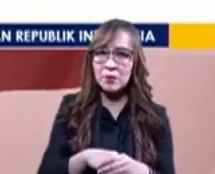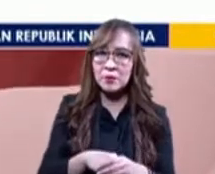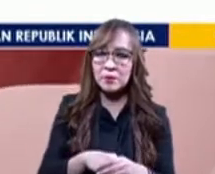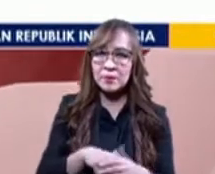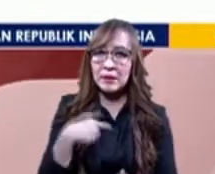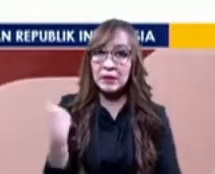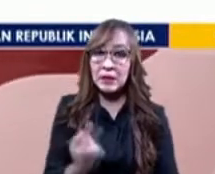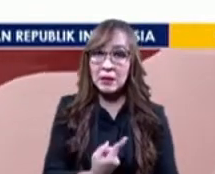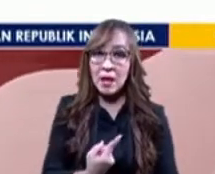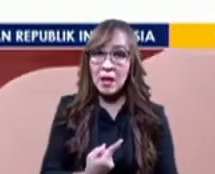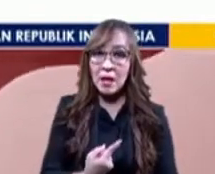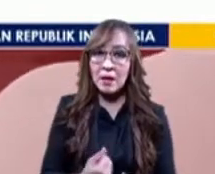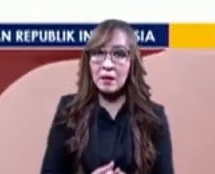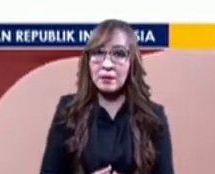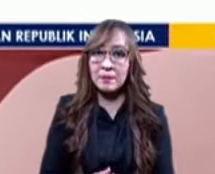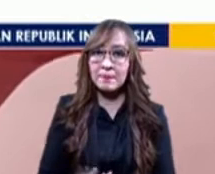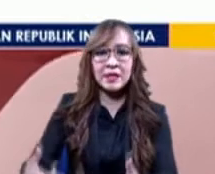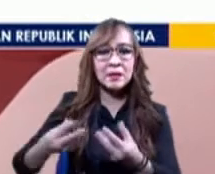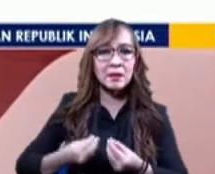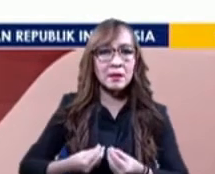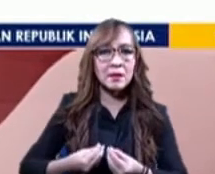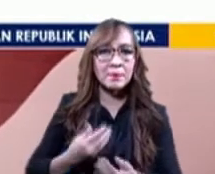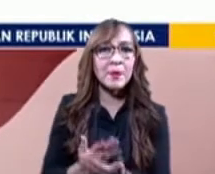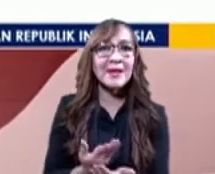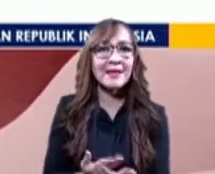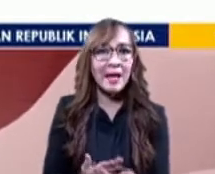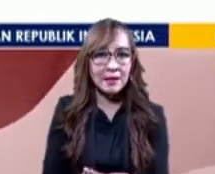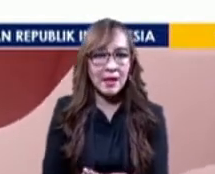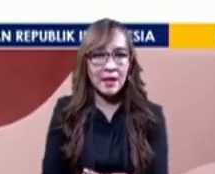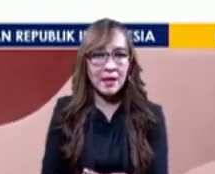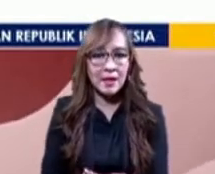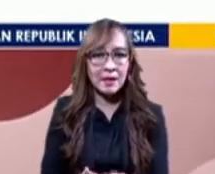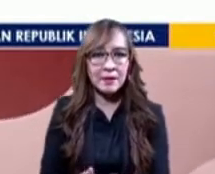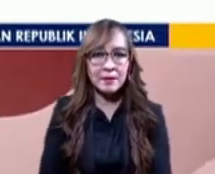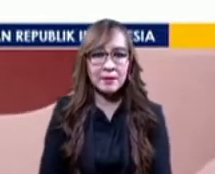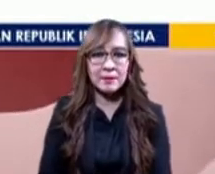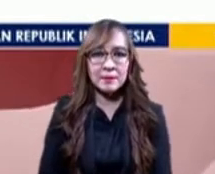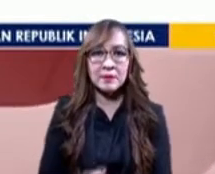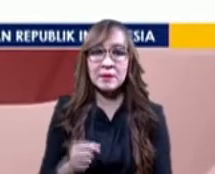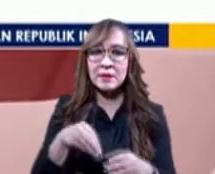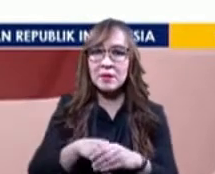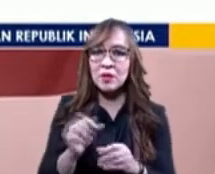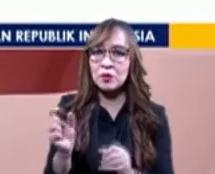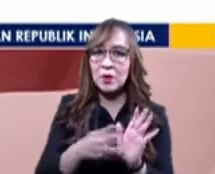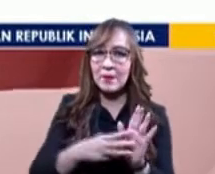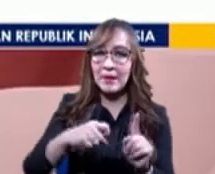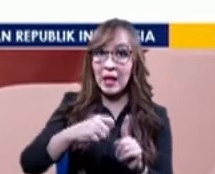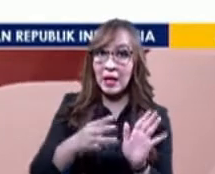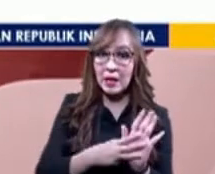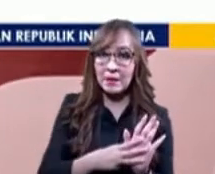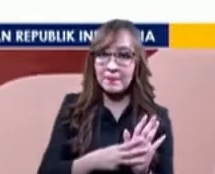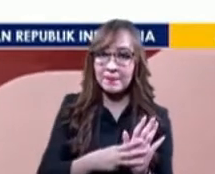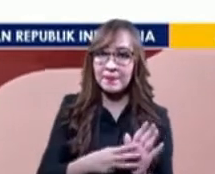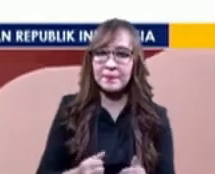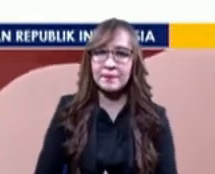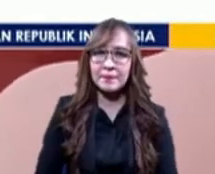membuka demand-nya. Jadi selain kita mensupport dari sisi supply-nya, termasuk UMKM, dari sisi mereka